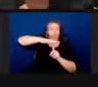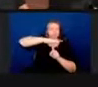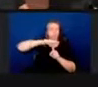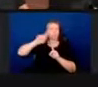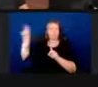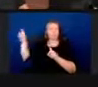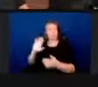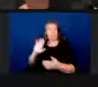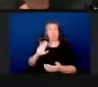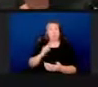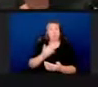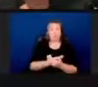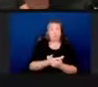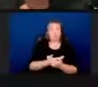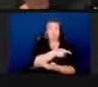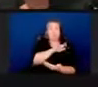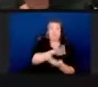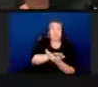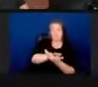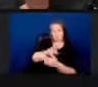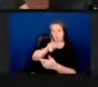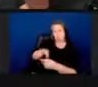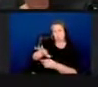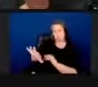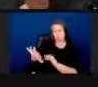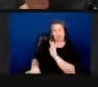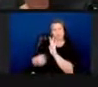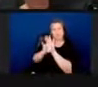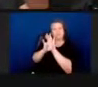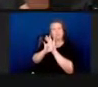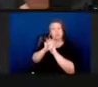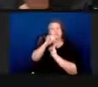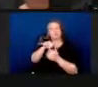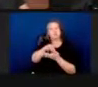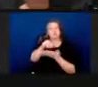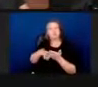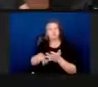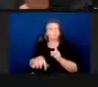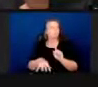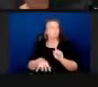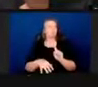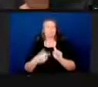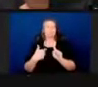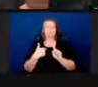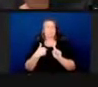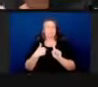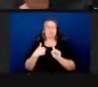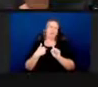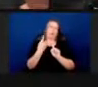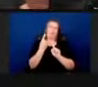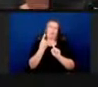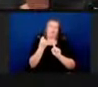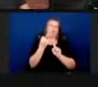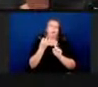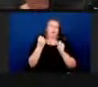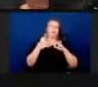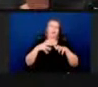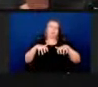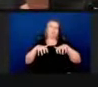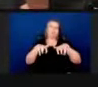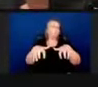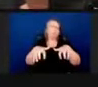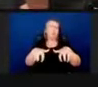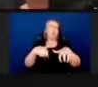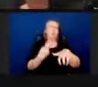Na hapa tunajaribu kuwahusisha wanafunzi ili wahisi kuwa wao pia